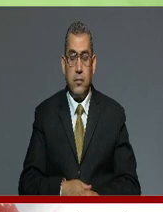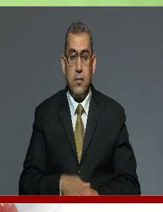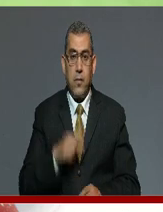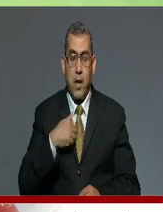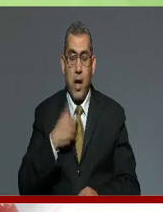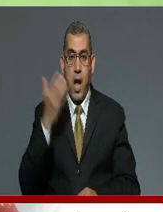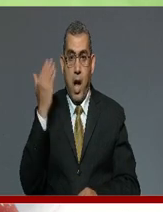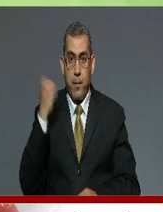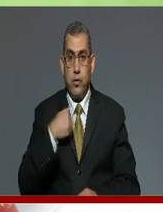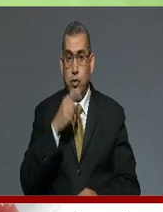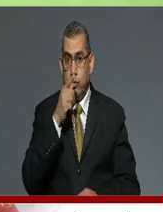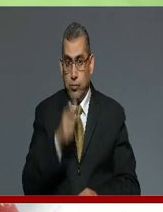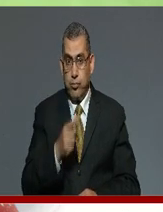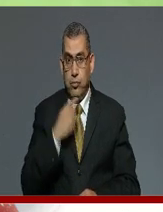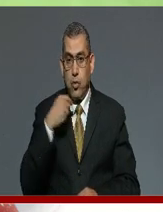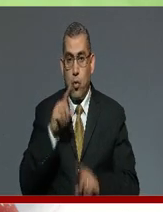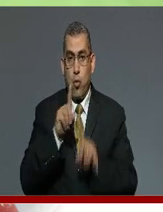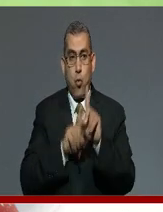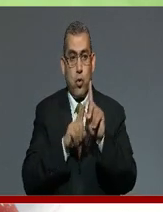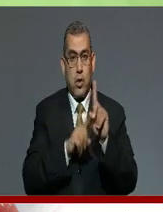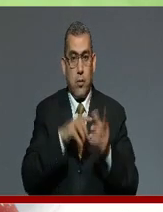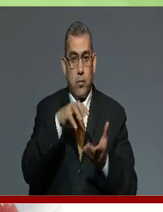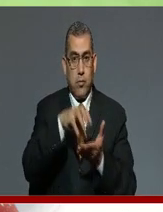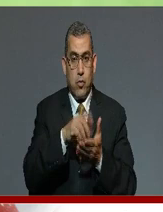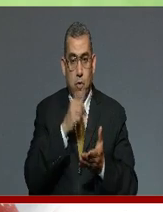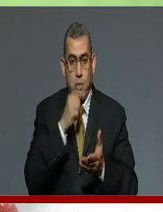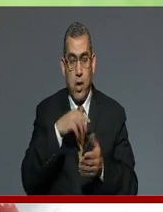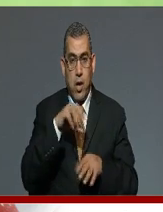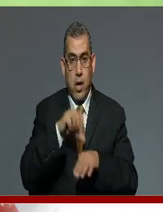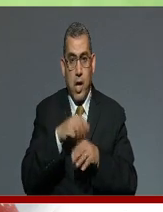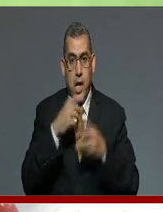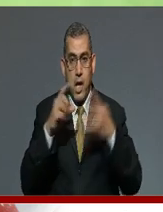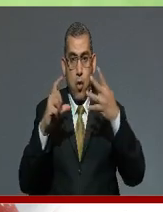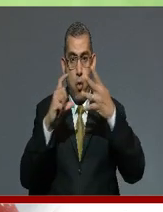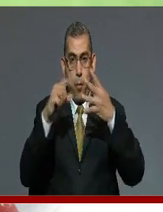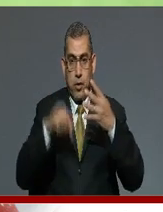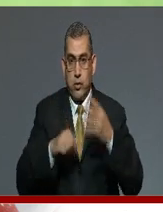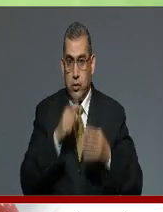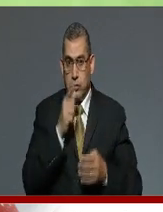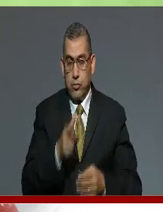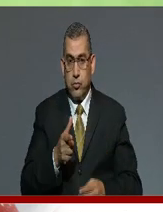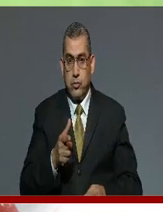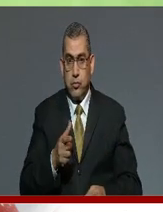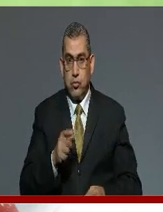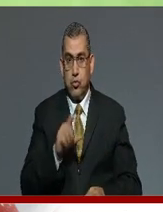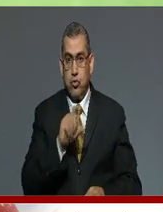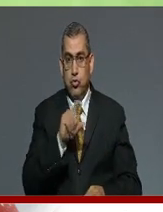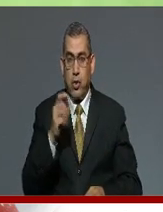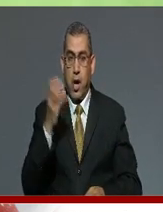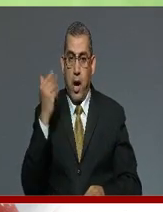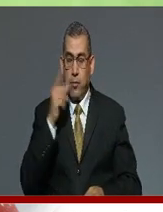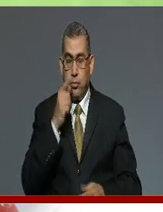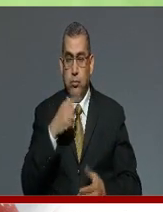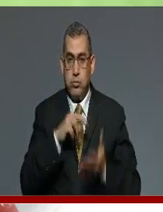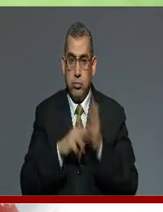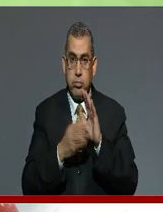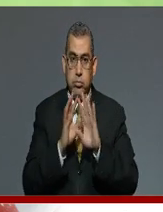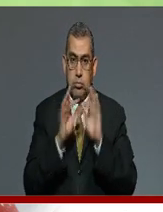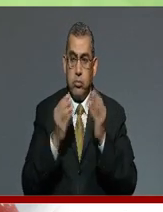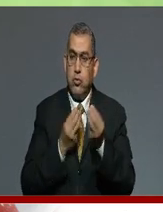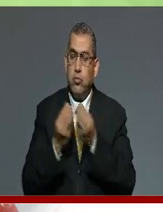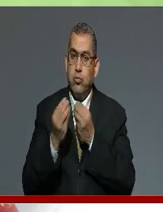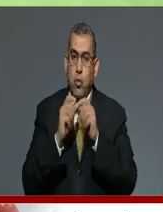اتحدث مع احد الوزراء في مداريه منذ شهر واصبح هذا الحوار